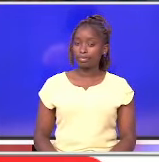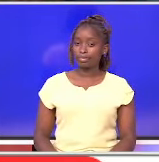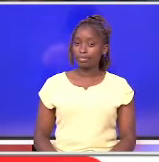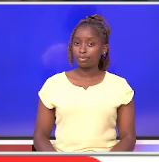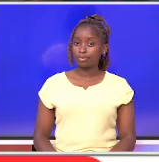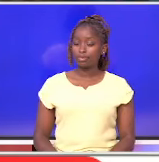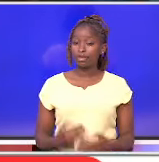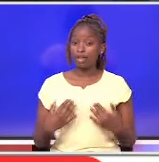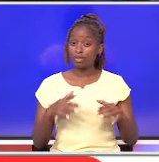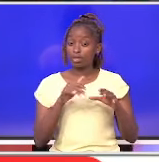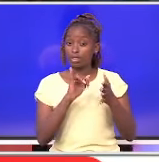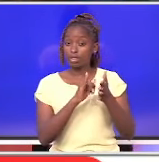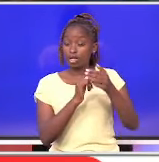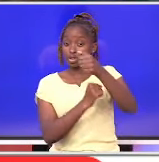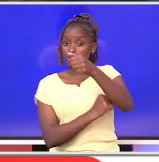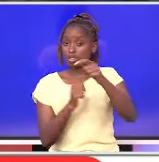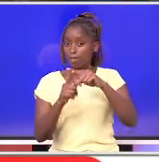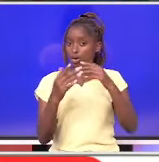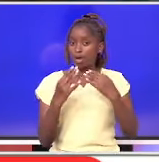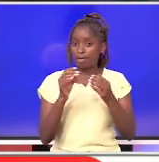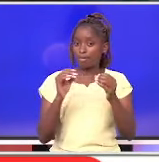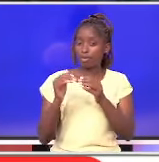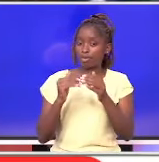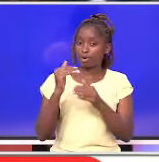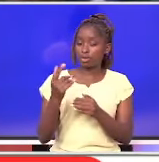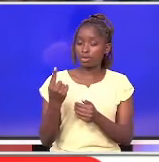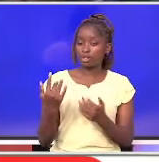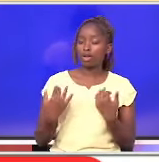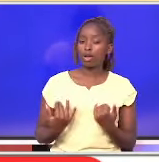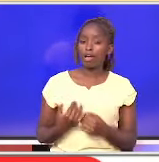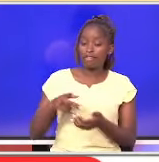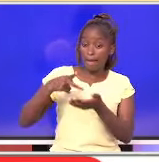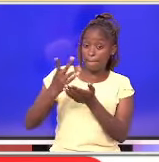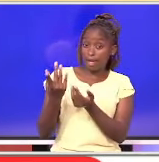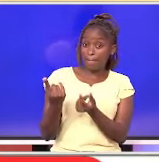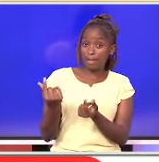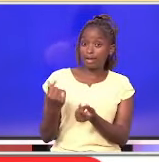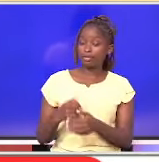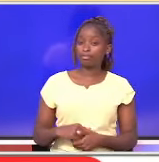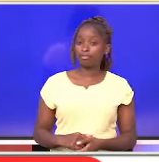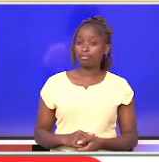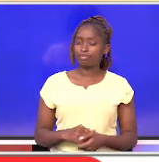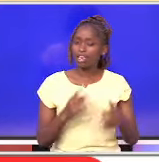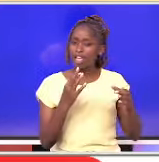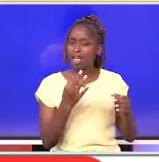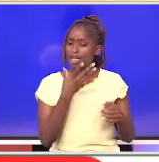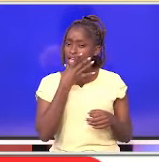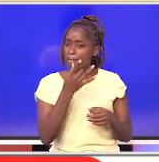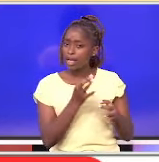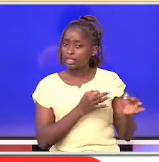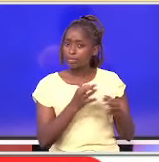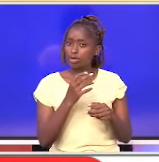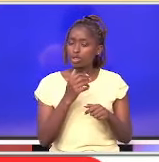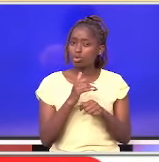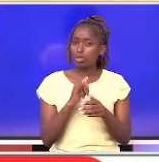Ilikuwa scholarship, but mzazi analipa pesa. Mzazi analipa pesa? Yeah. Alikueleza kwamba anafaa lipe